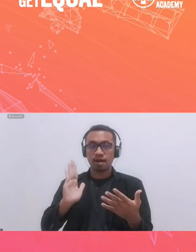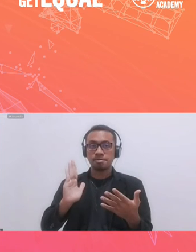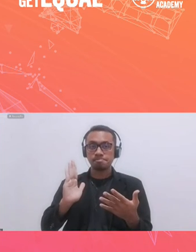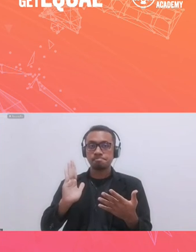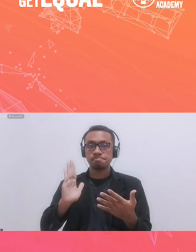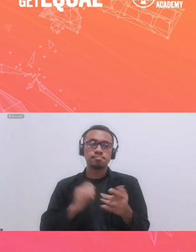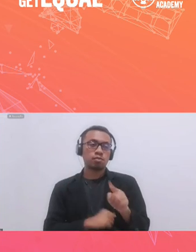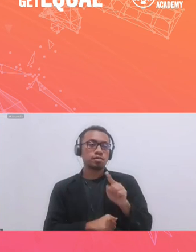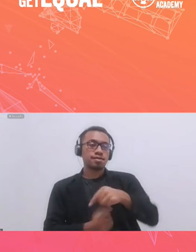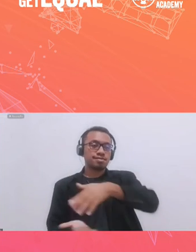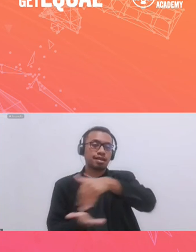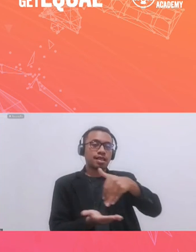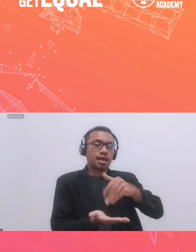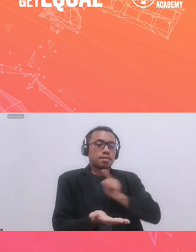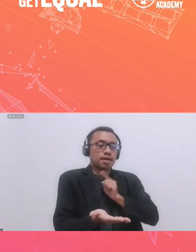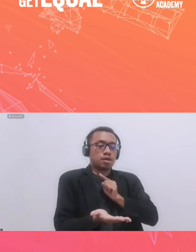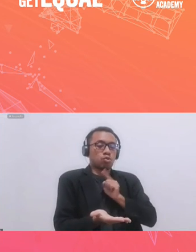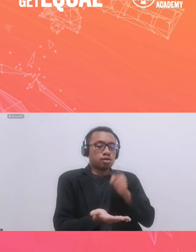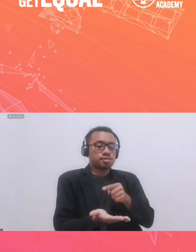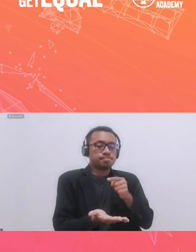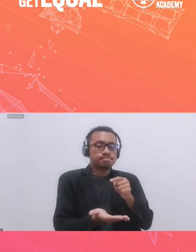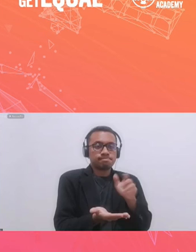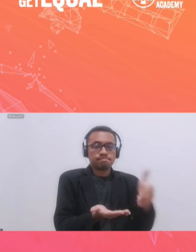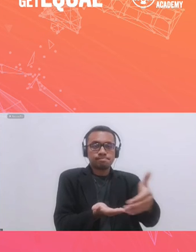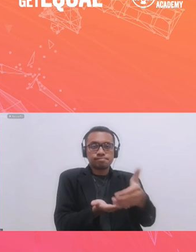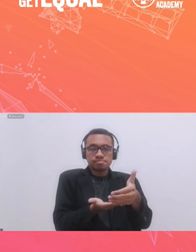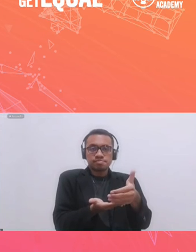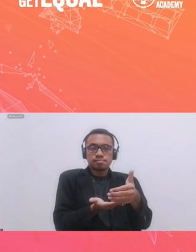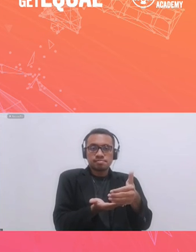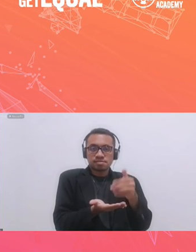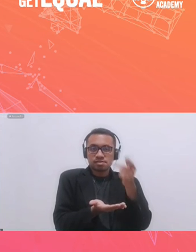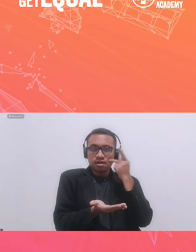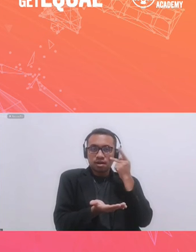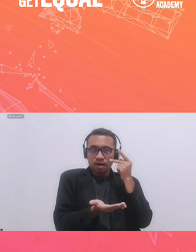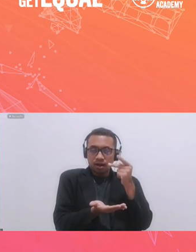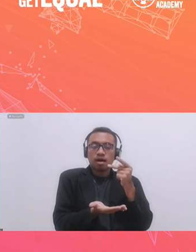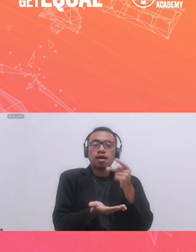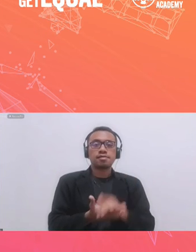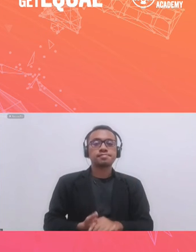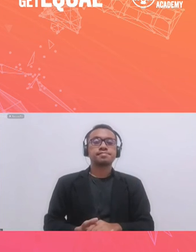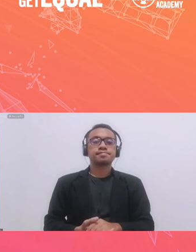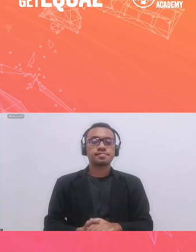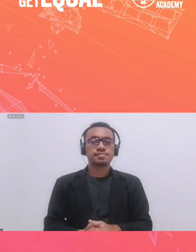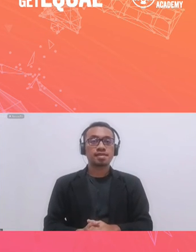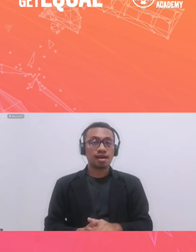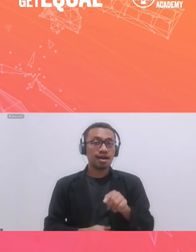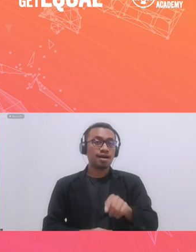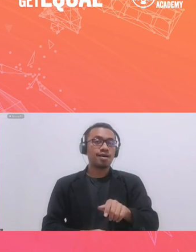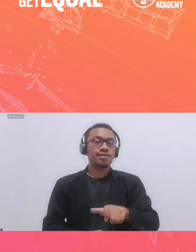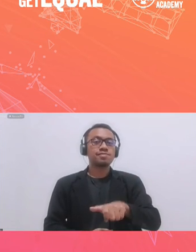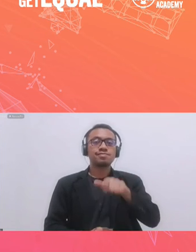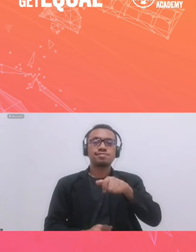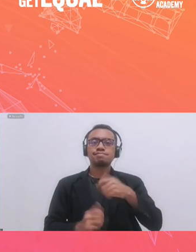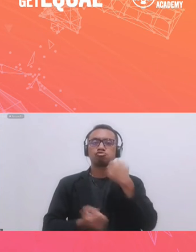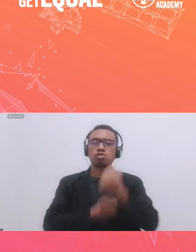harus menjaga data pribadi untuk dari pengguna media sosial tersebut. Selain dia juga harus melakukan moderasi